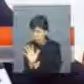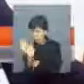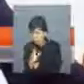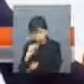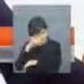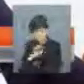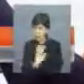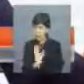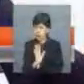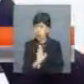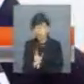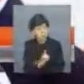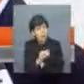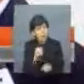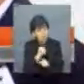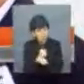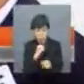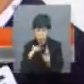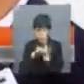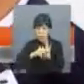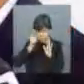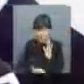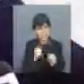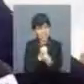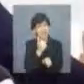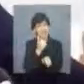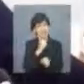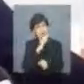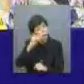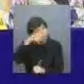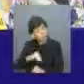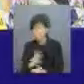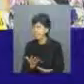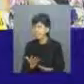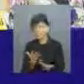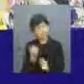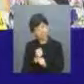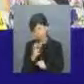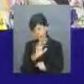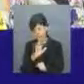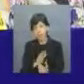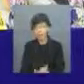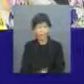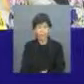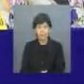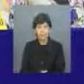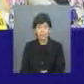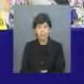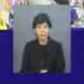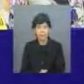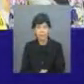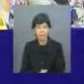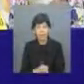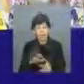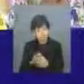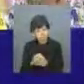คัญผิดในข้อจริงอะไรพวกนี้ถ้าเป็นข้อมูลจริงๆมันก็ทำได้แต่ถ้าเป็นข้อมูลเท็จมันก็ทำไม่ได ้ส่วนผู้แทนจากเว็บไซต์มติ